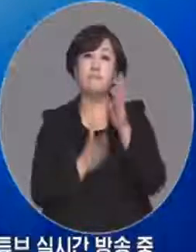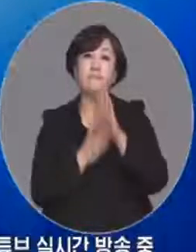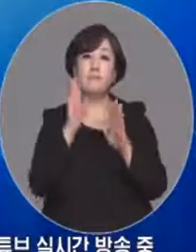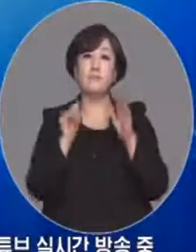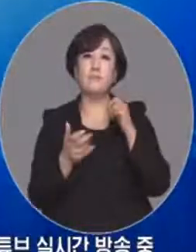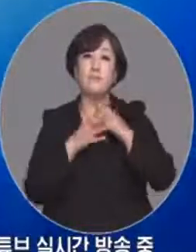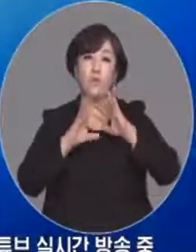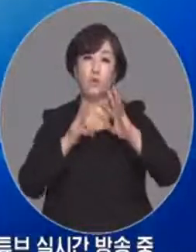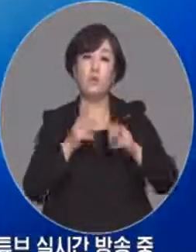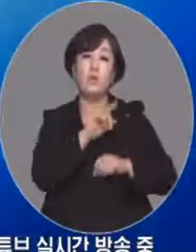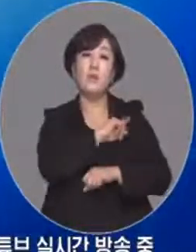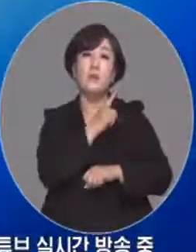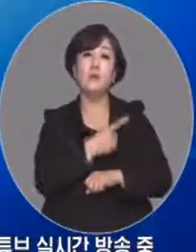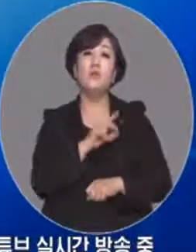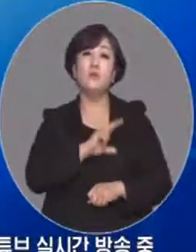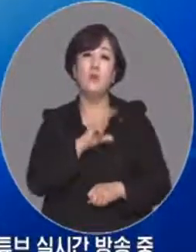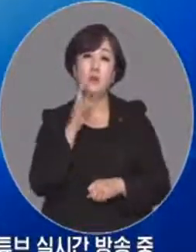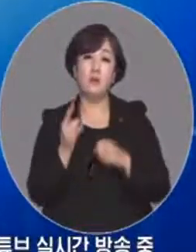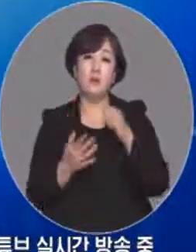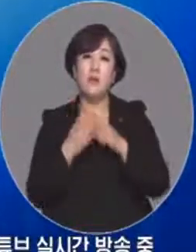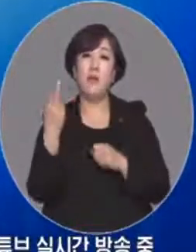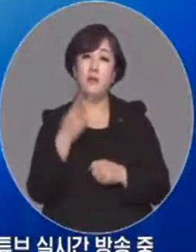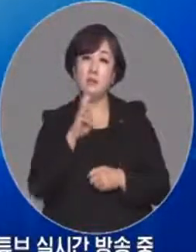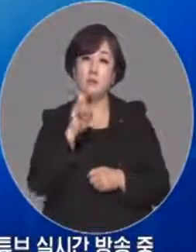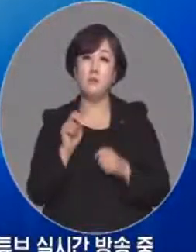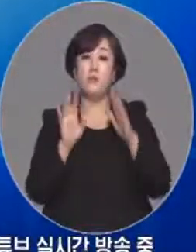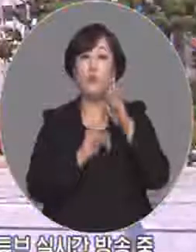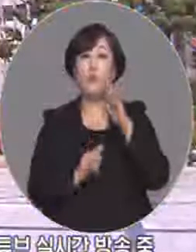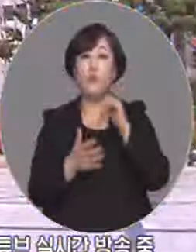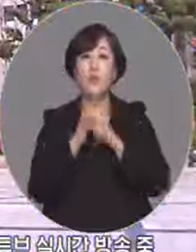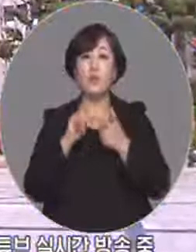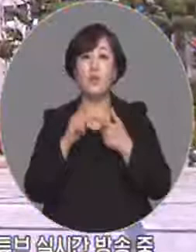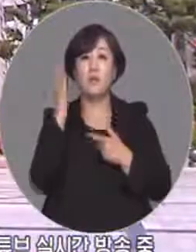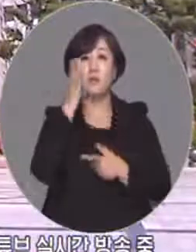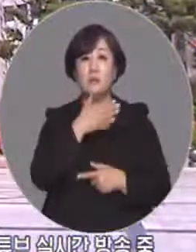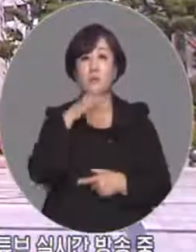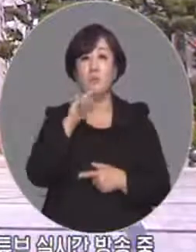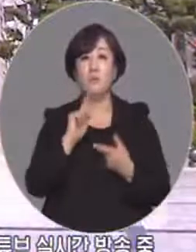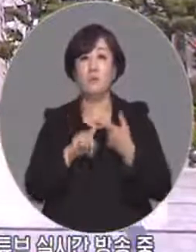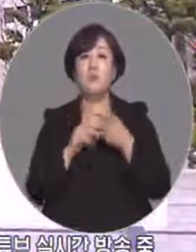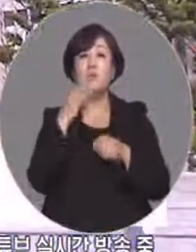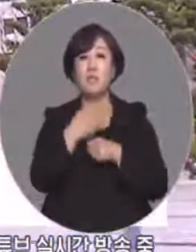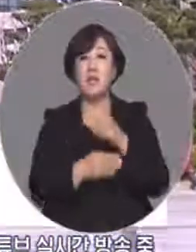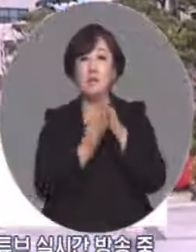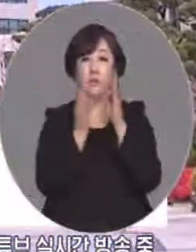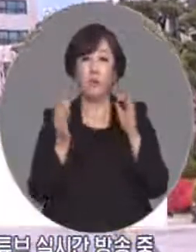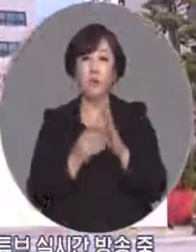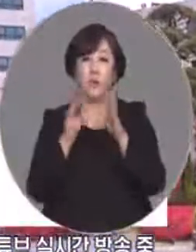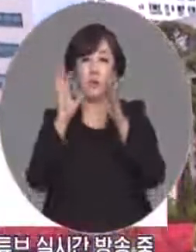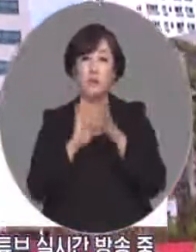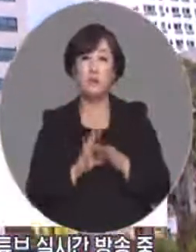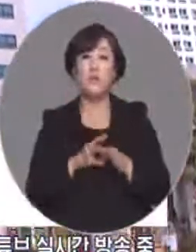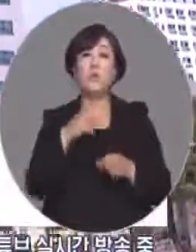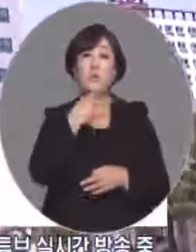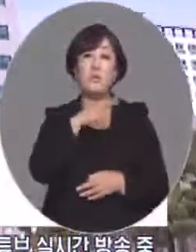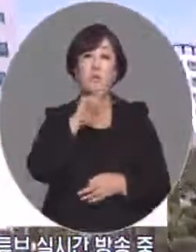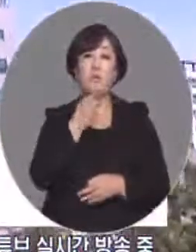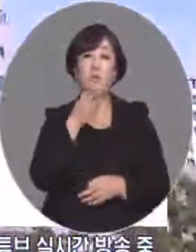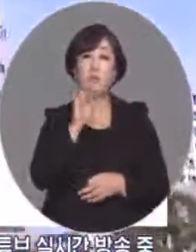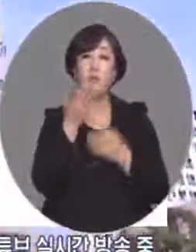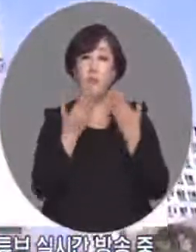울산시가 국민권익위원회 2020년 공공기관 청렴도 평가에서 4년 연속 2등급을